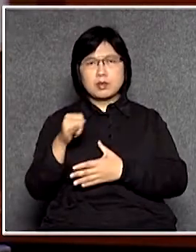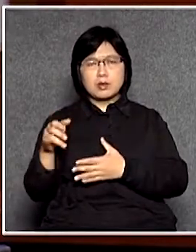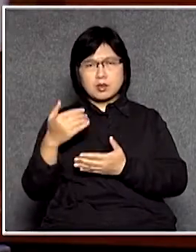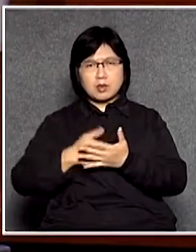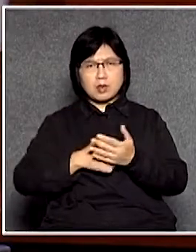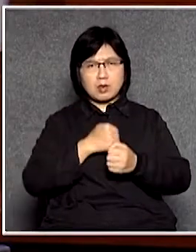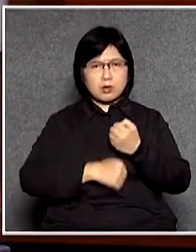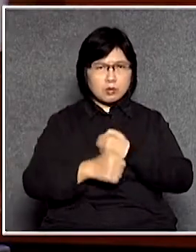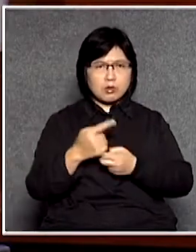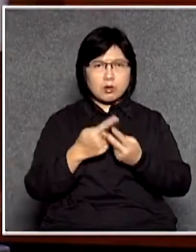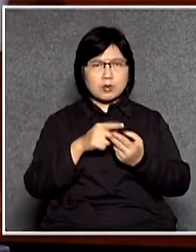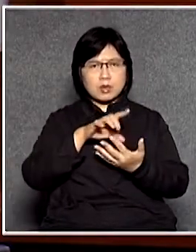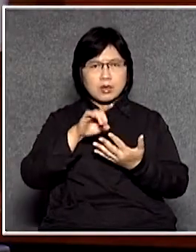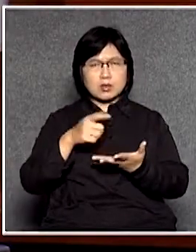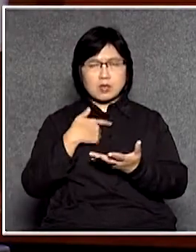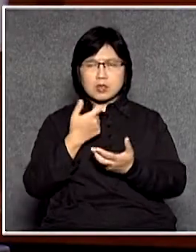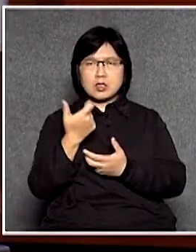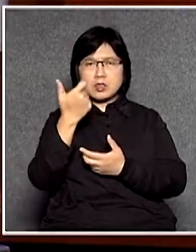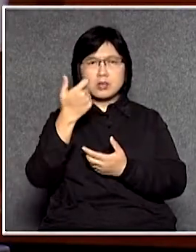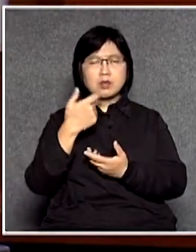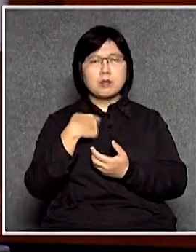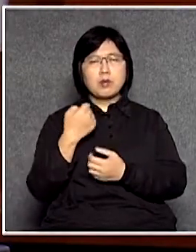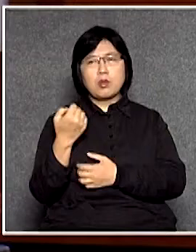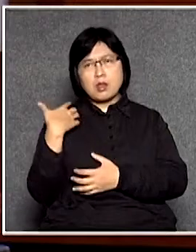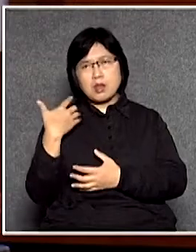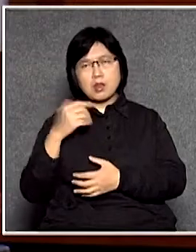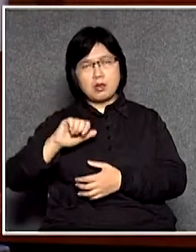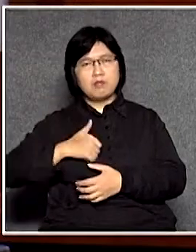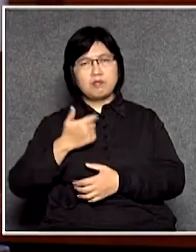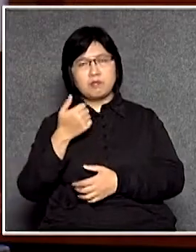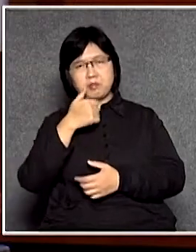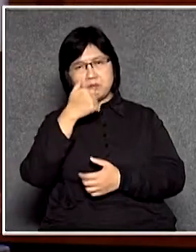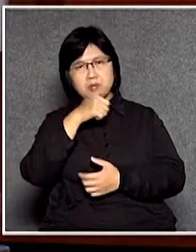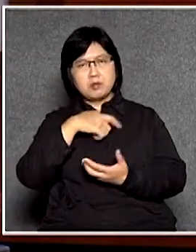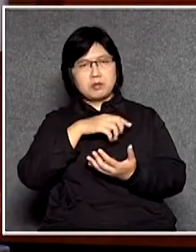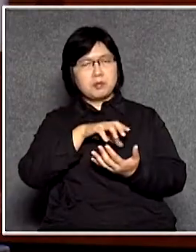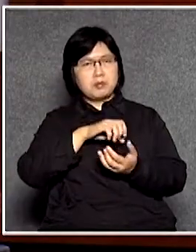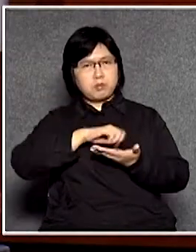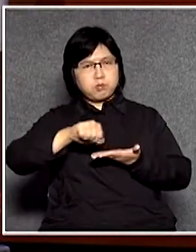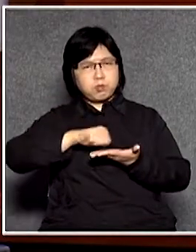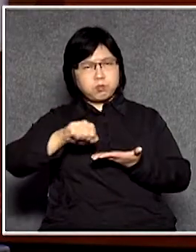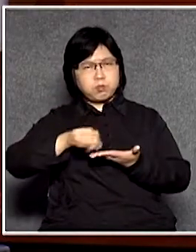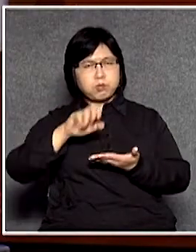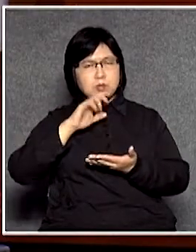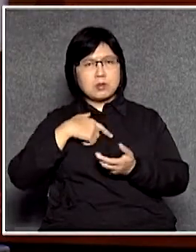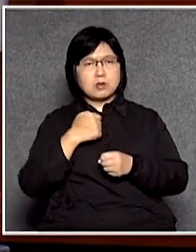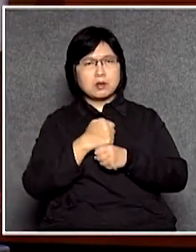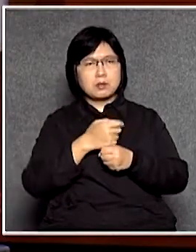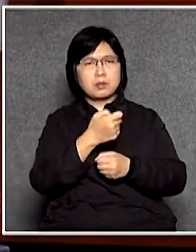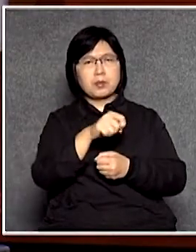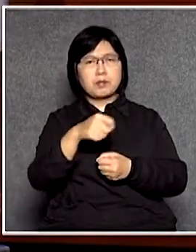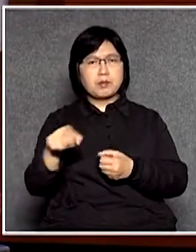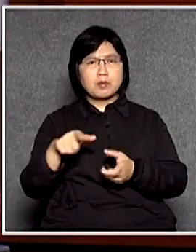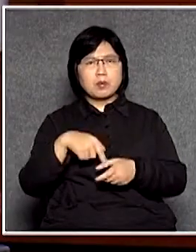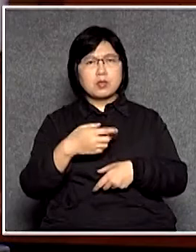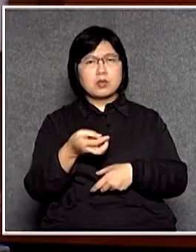業選擇同埋叫價嘅能力，所以僱主可以肆意剝削員工，造成呢個職位零散化、低薪